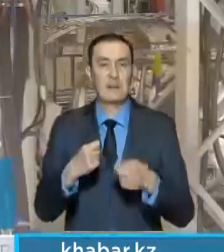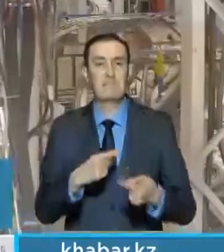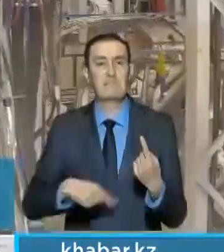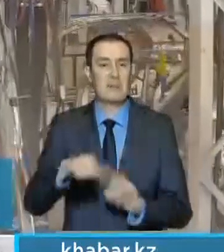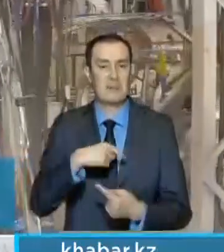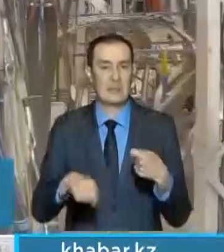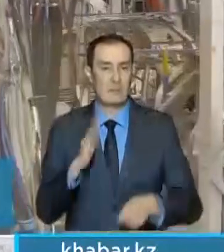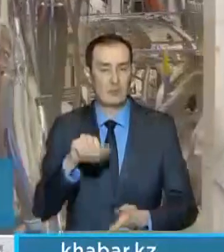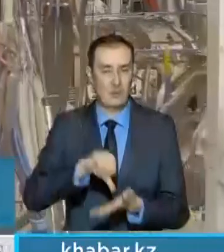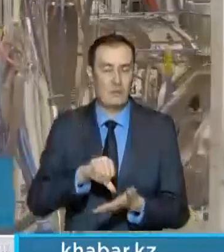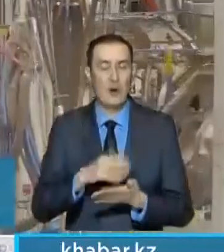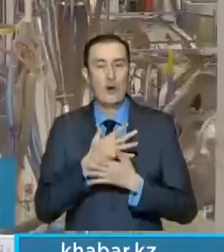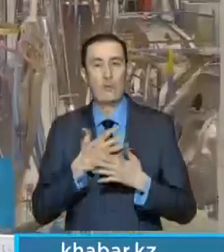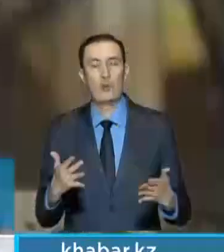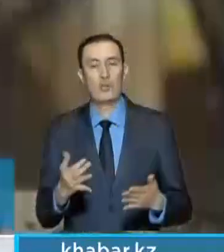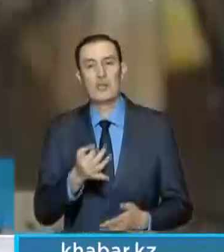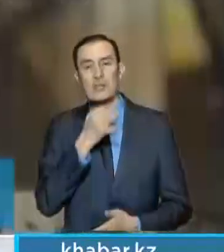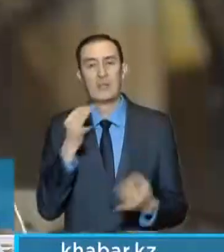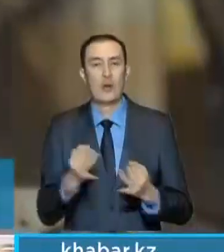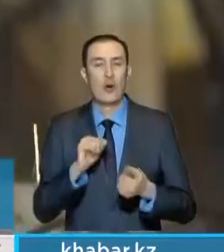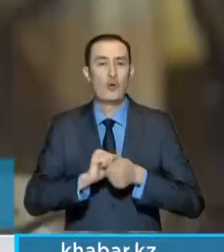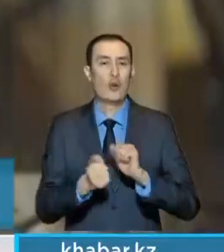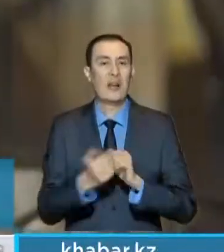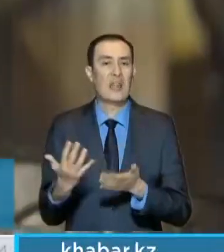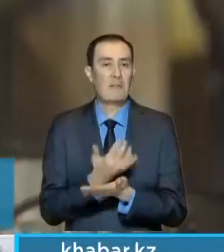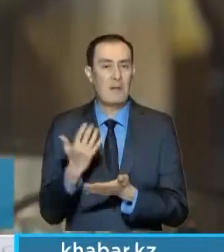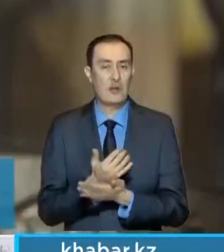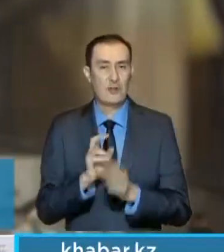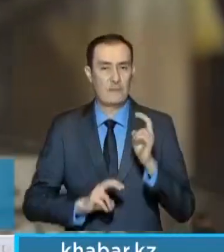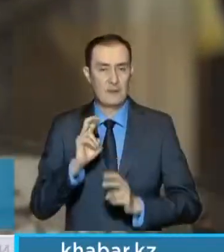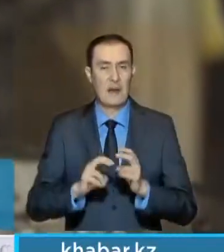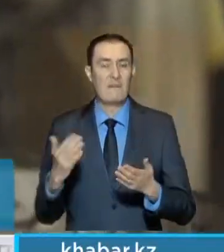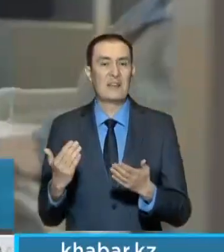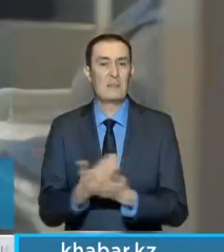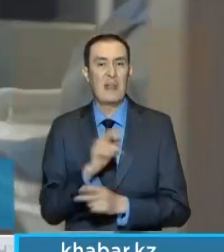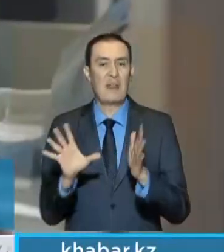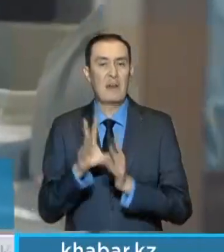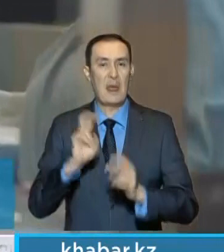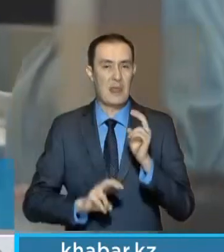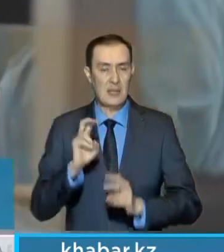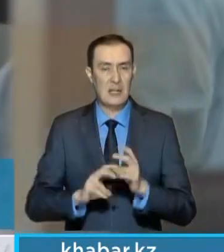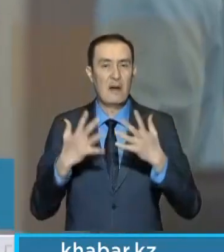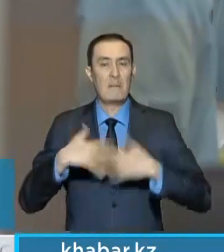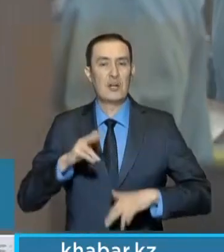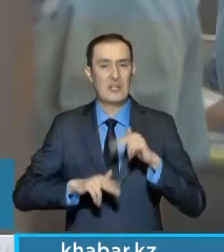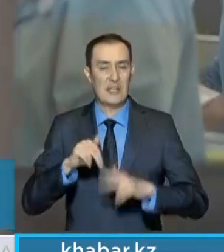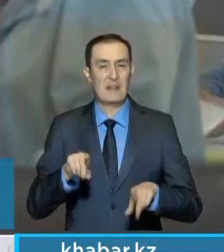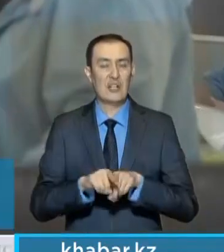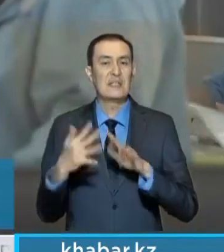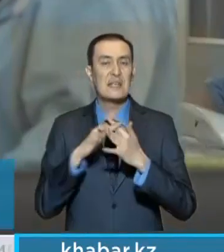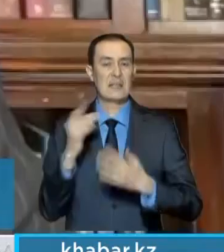среднего бизнеса больше всего нас интересует горнодобывающий сектор эти машиностроение и